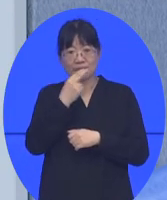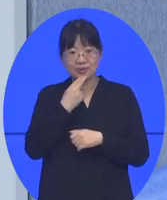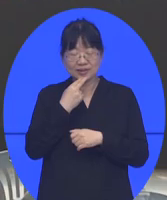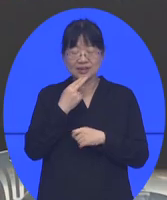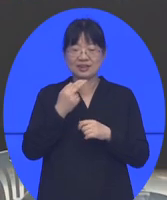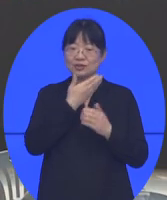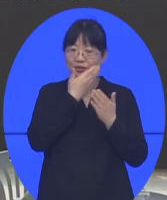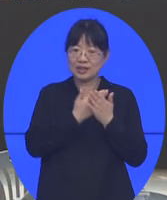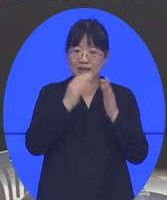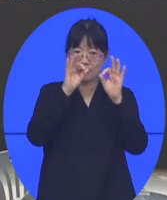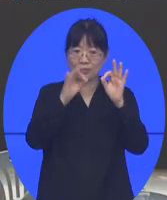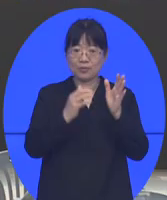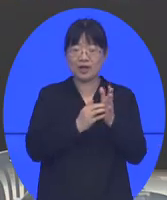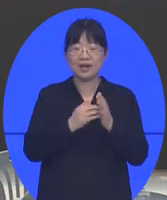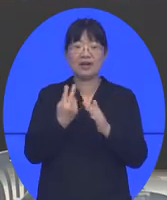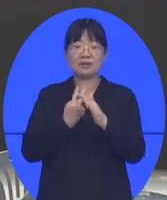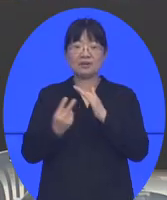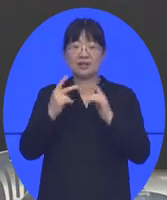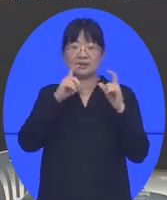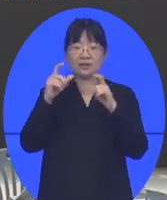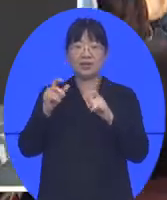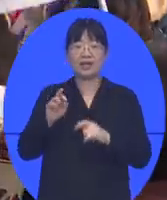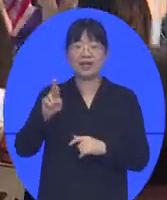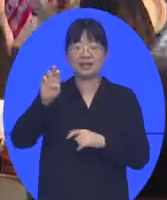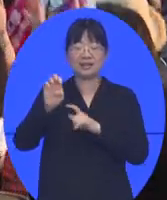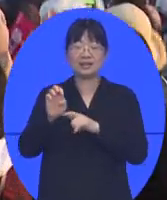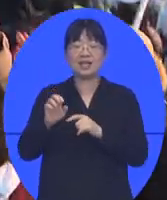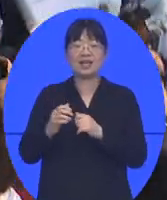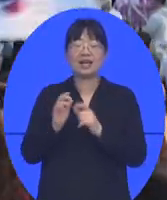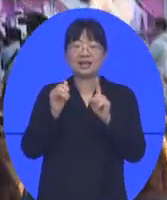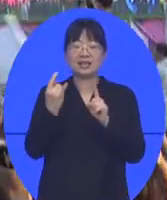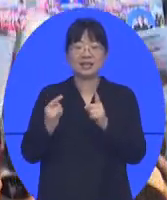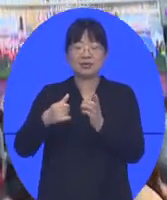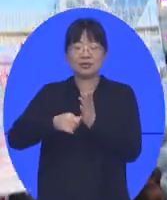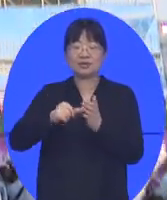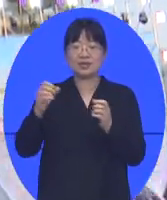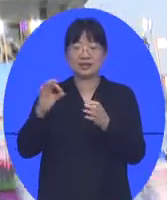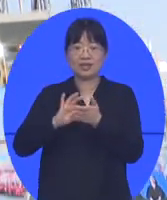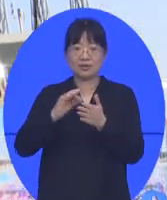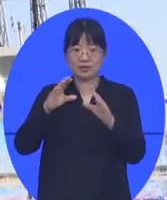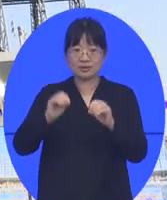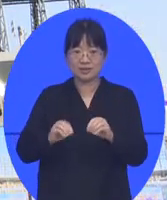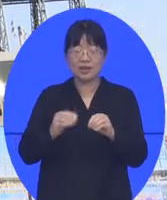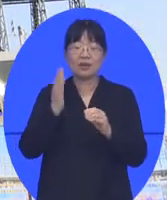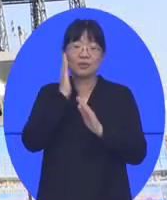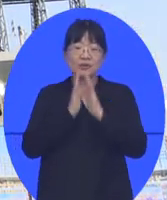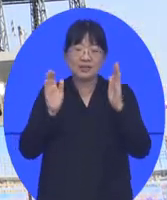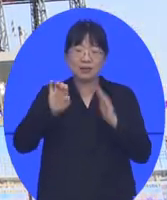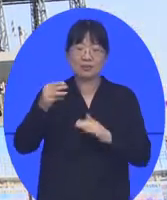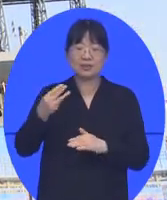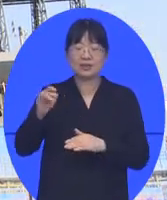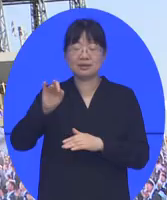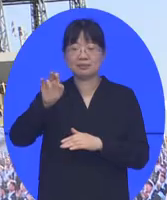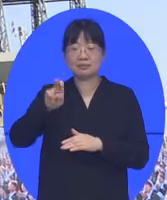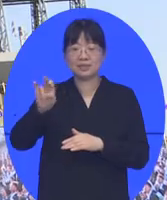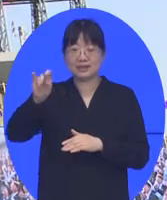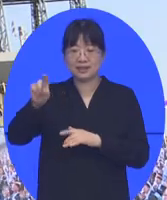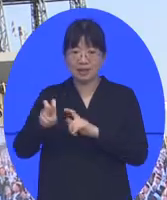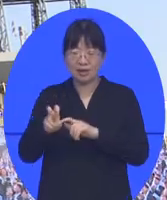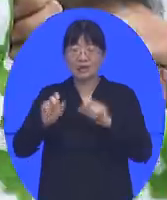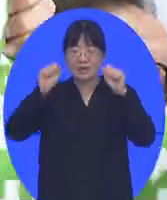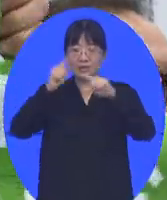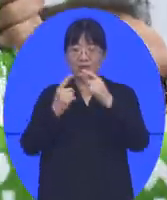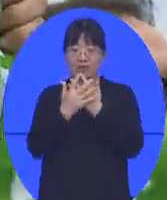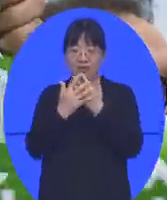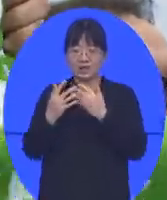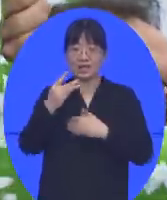계획입니다. 경기도는 비전 선포 레드팀 일회용품 사용 금지, 녹색 프리미엄 체육대회 등 요즘 탄소 중립을